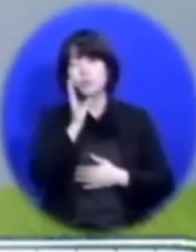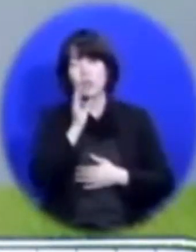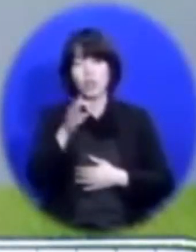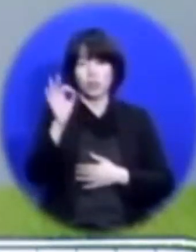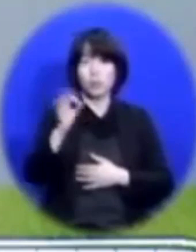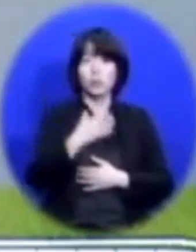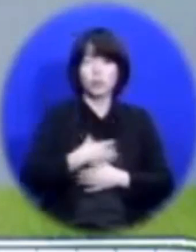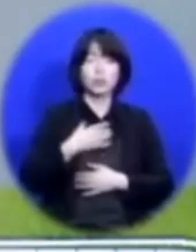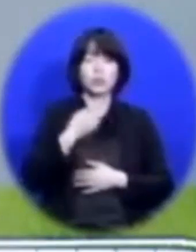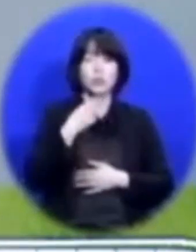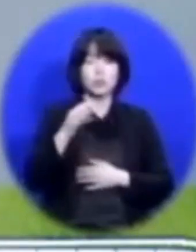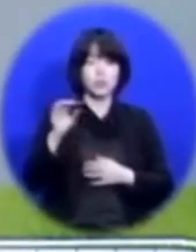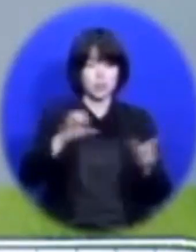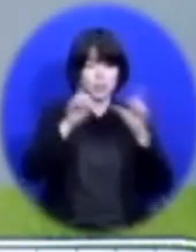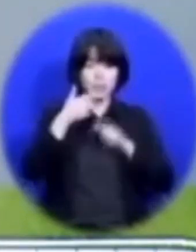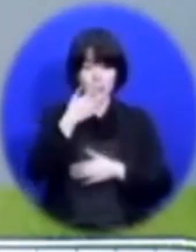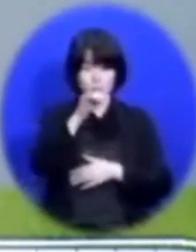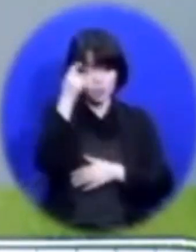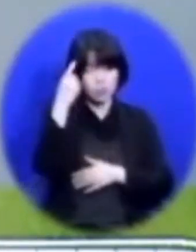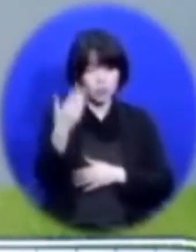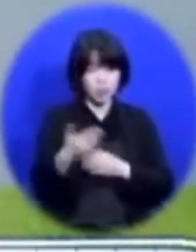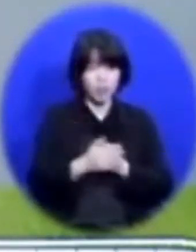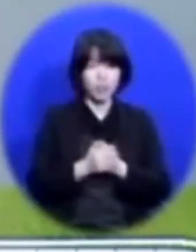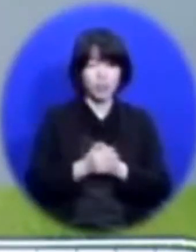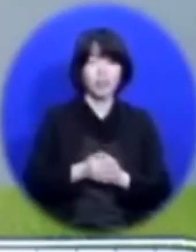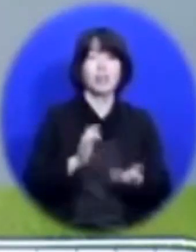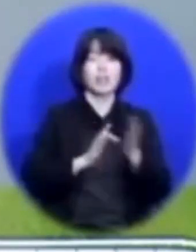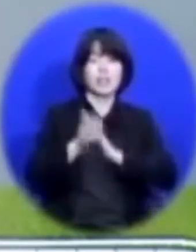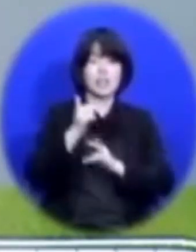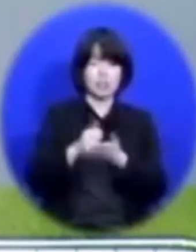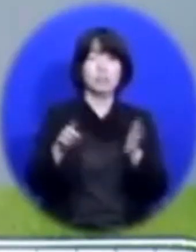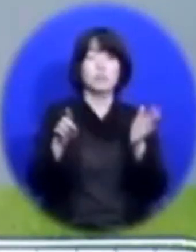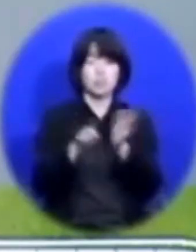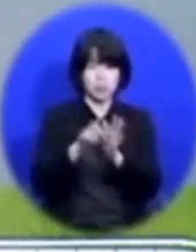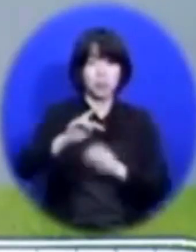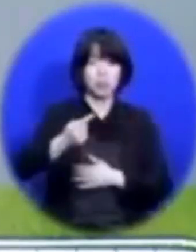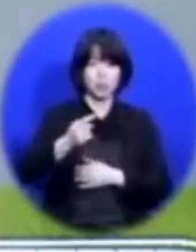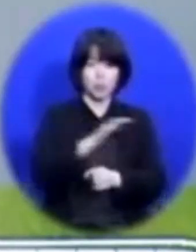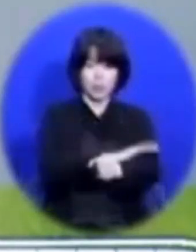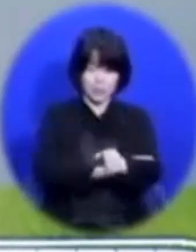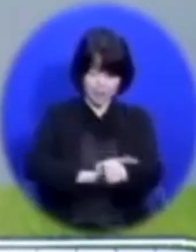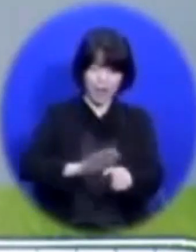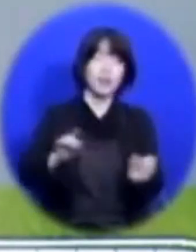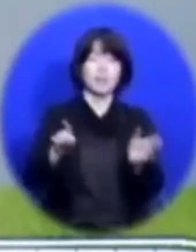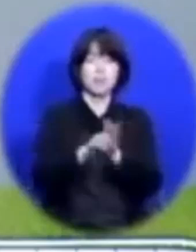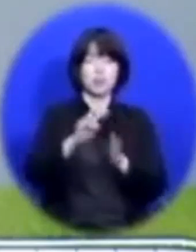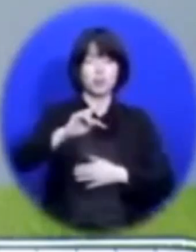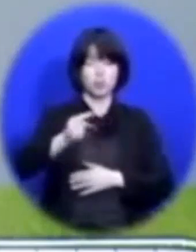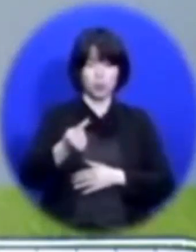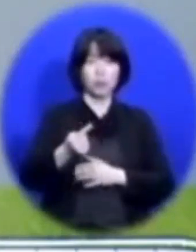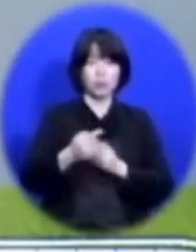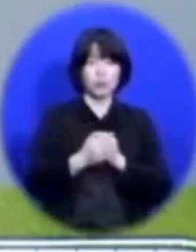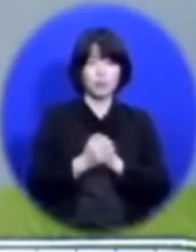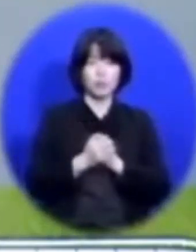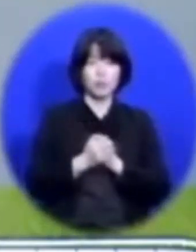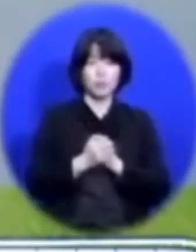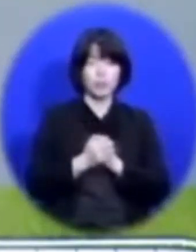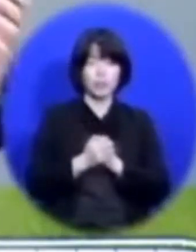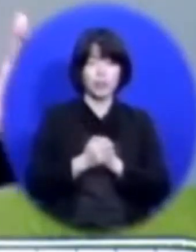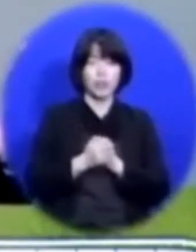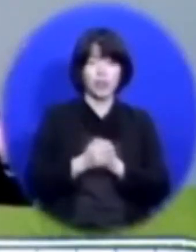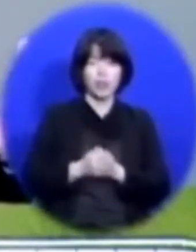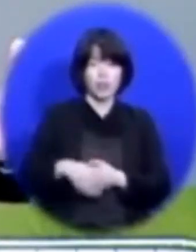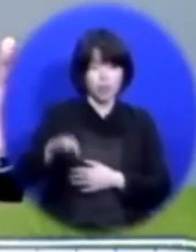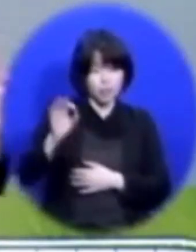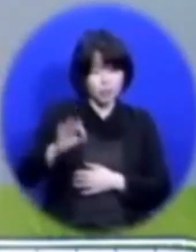노년에돈걱정없이살수있습니까?당신이 예수님을믿는다고해도,설령당신이 굳게믿는다고해도.당신은